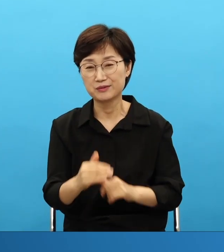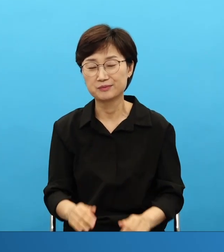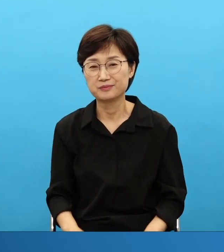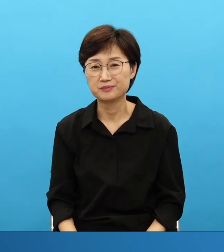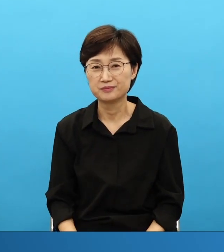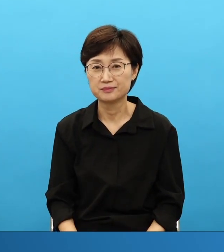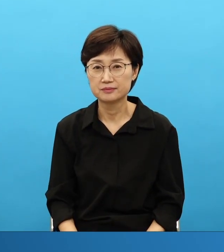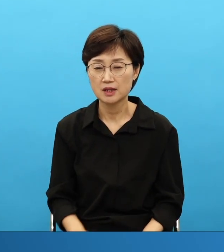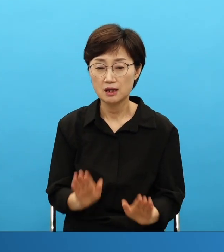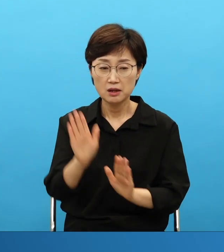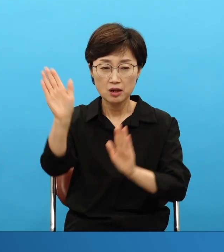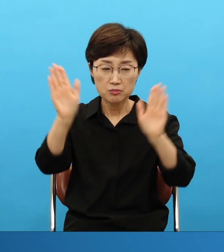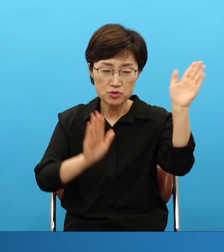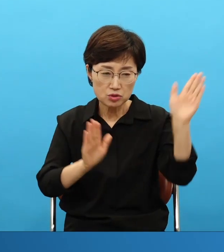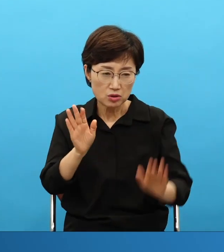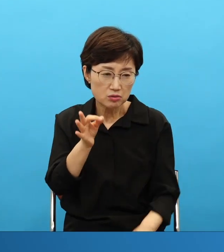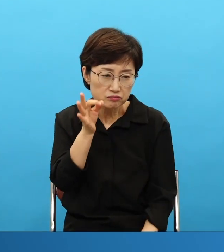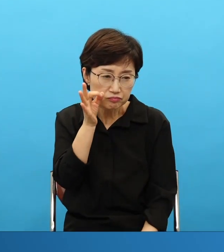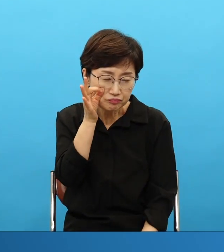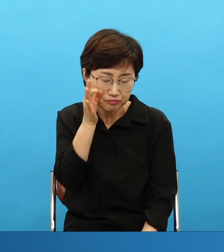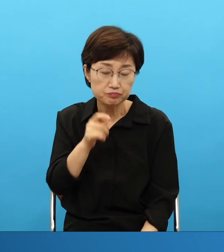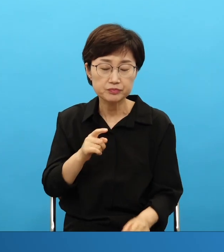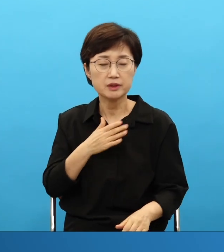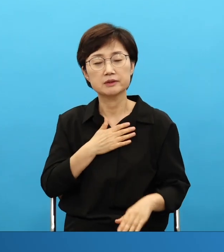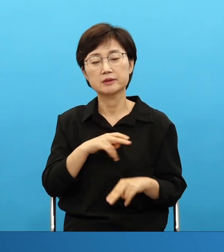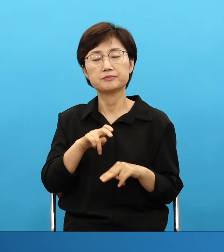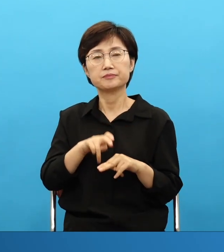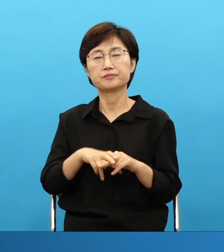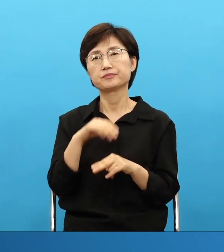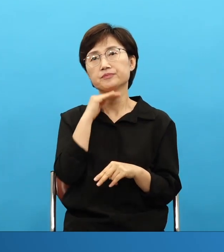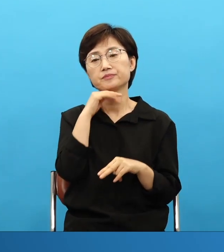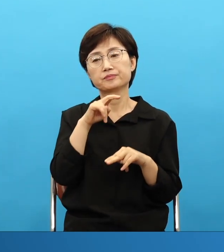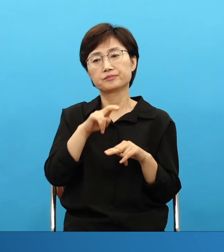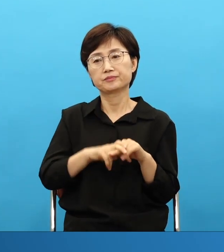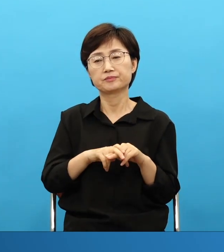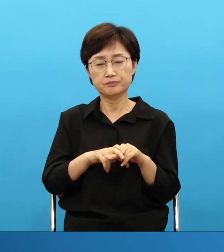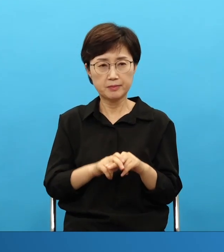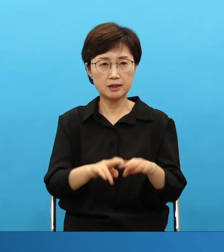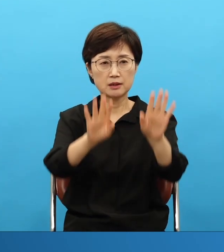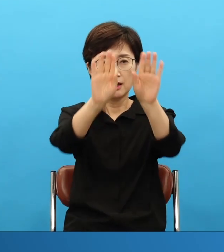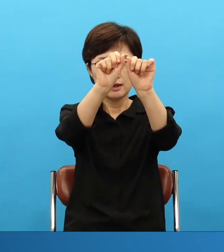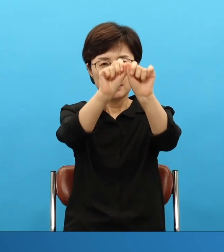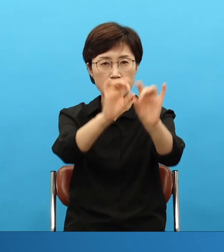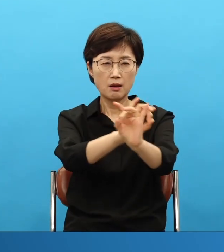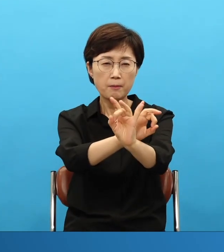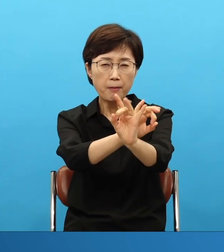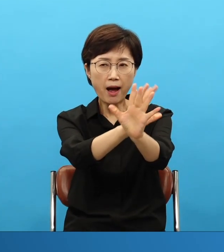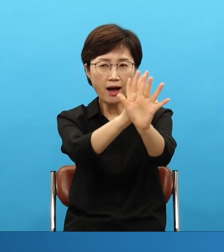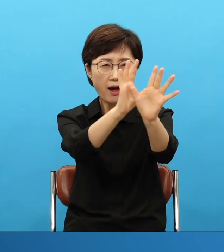근데 그 뮤지컬을 보려고 앉아 있으니까 막이 이제 열리잖아